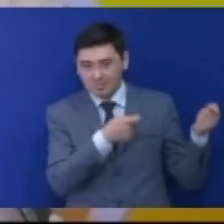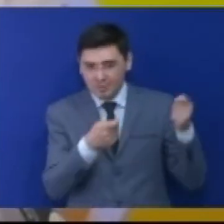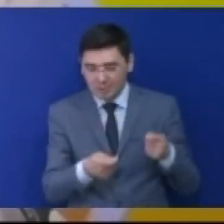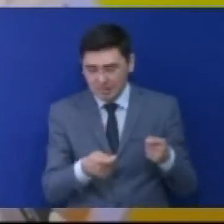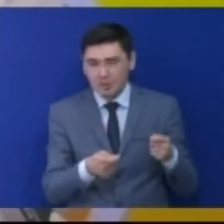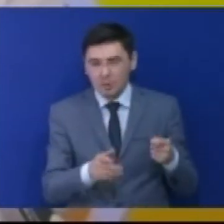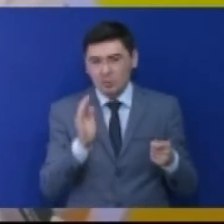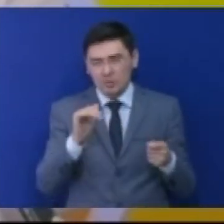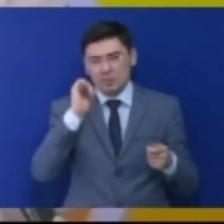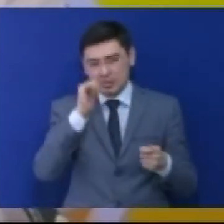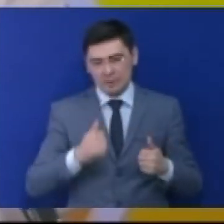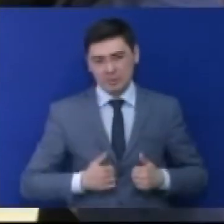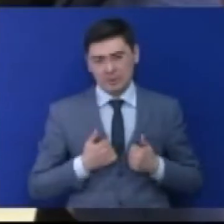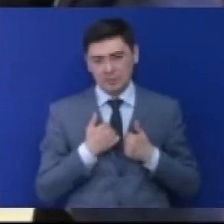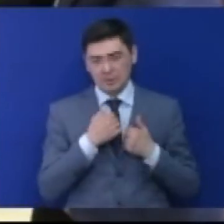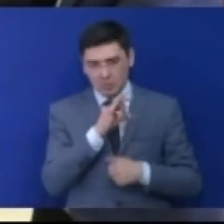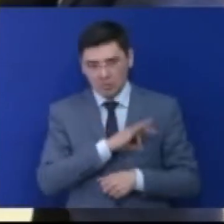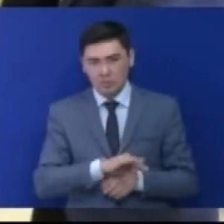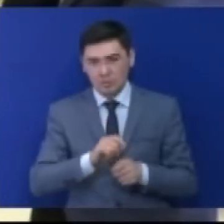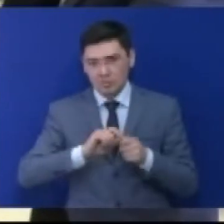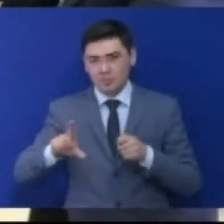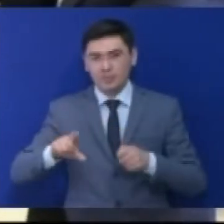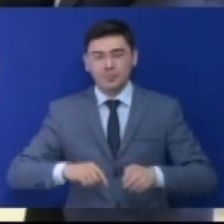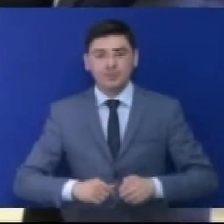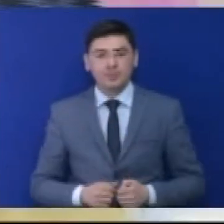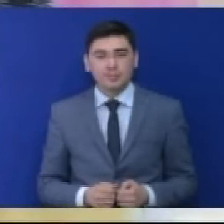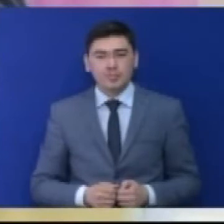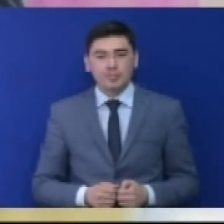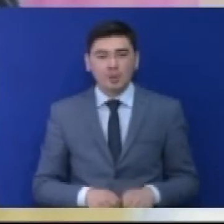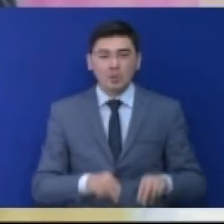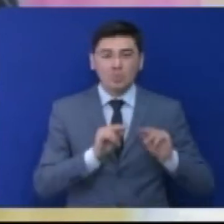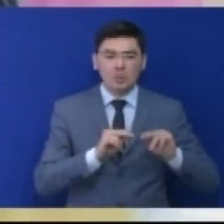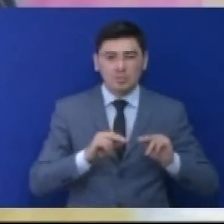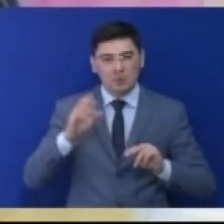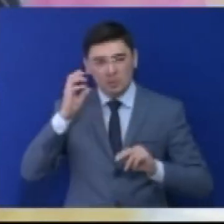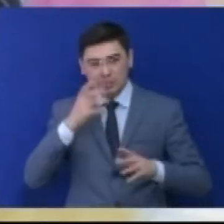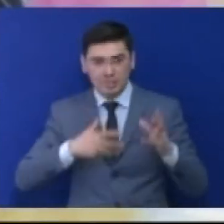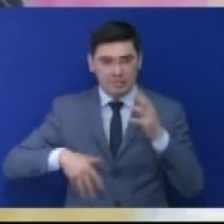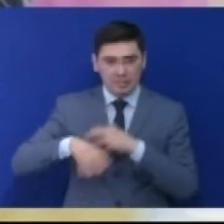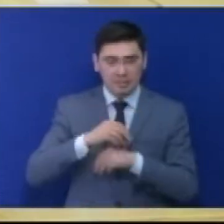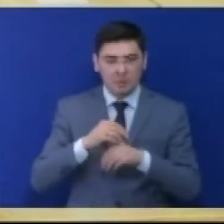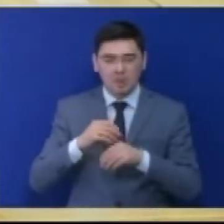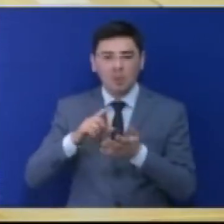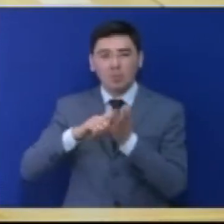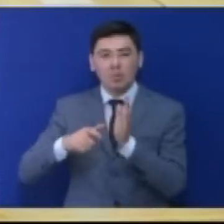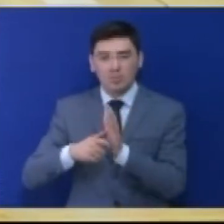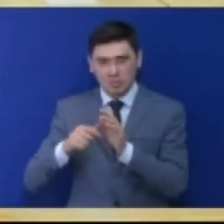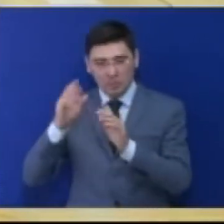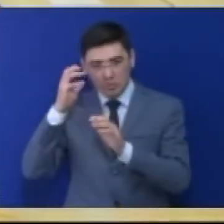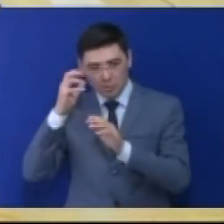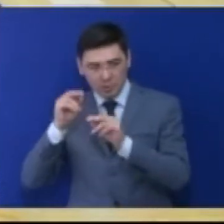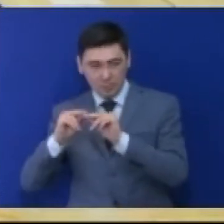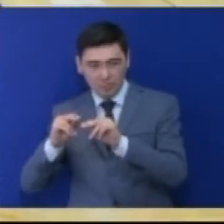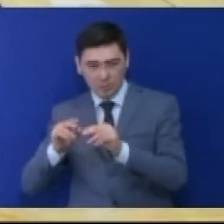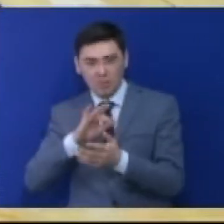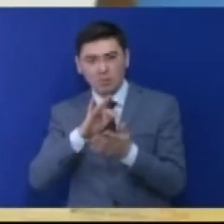завтра будем использовать в своей работе. В рамках обмена опытом педагоги и специалисты ознакомились с работой кабинета психолого-педагогической